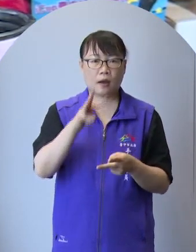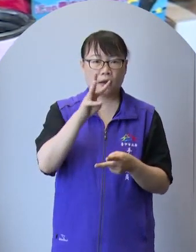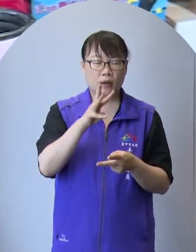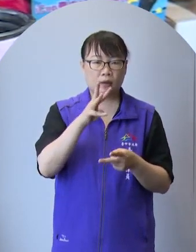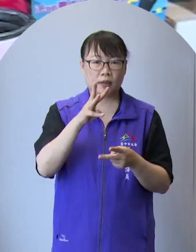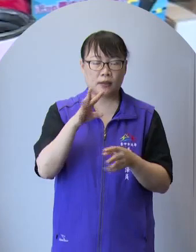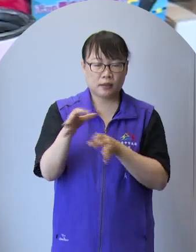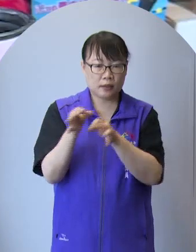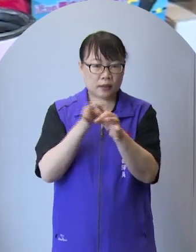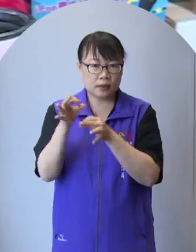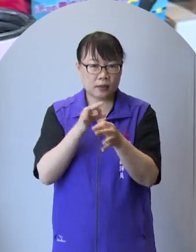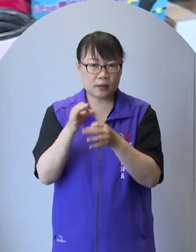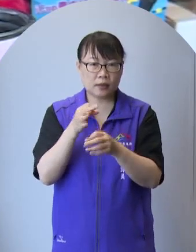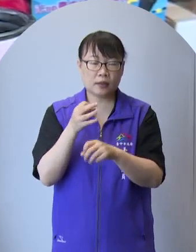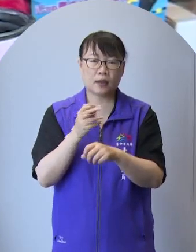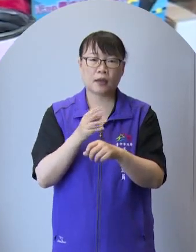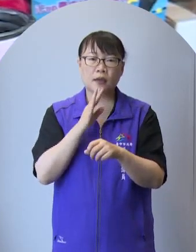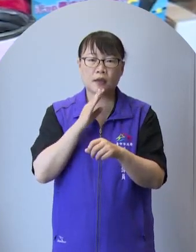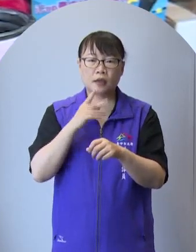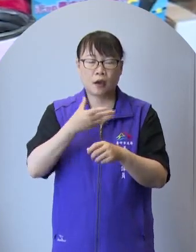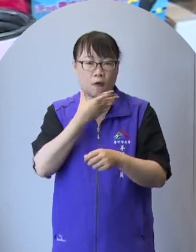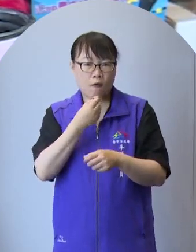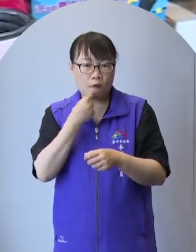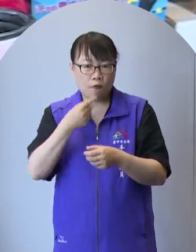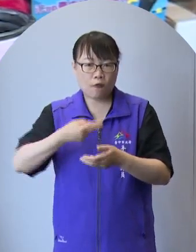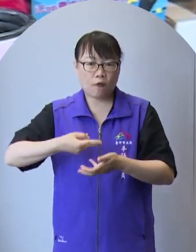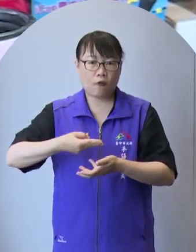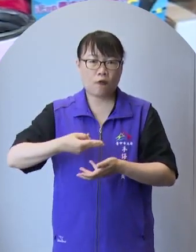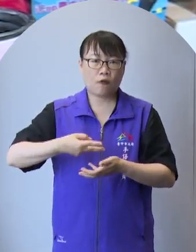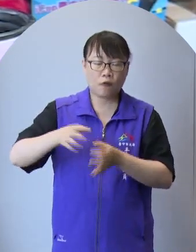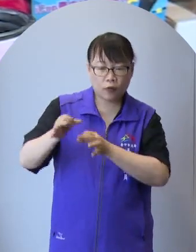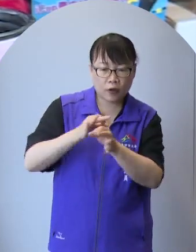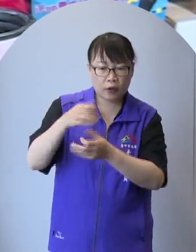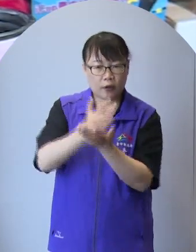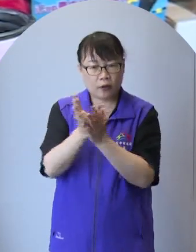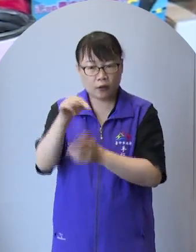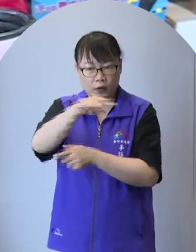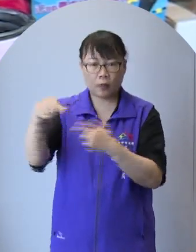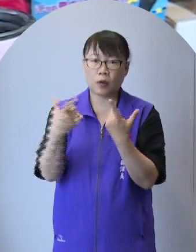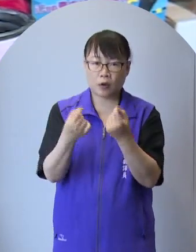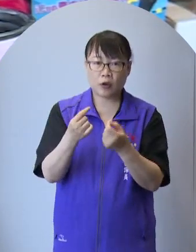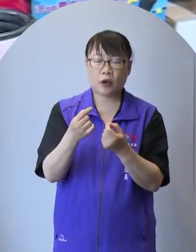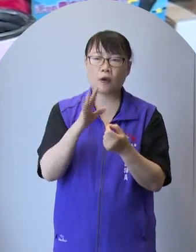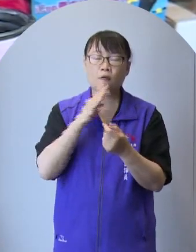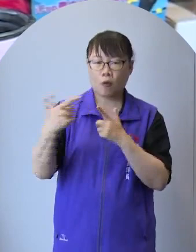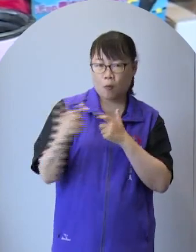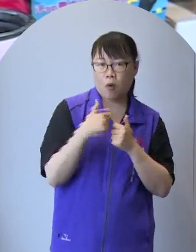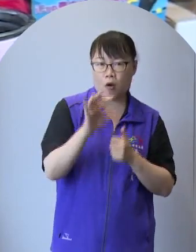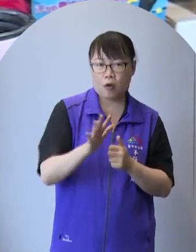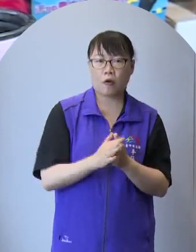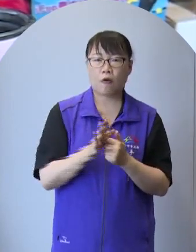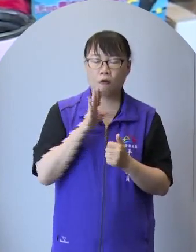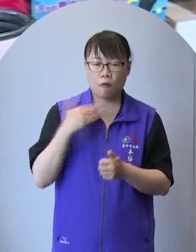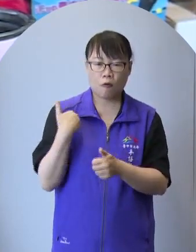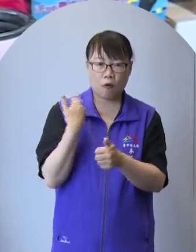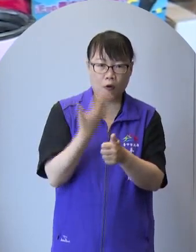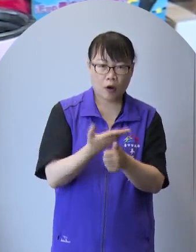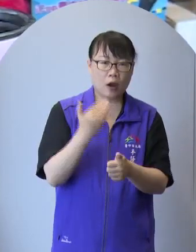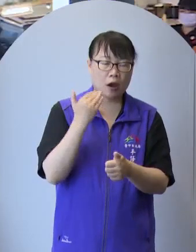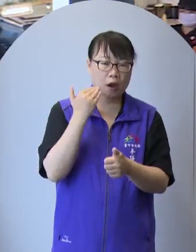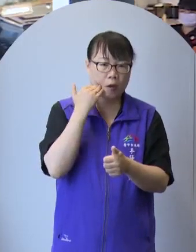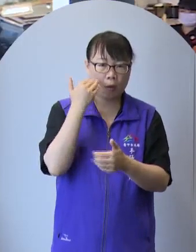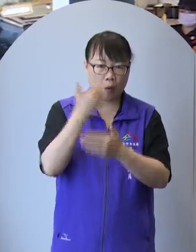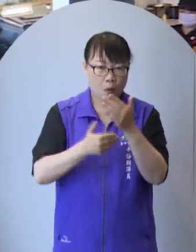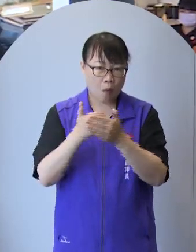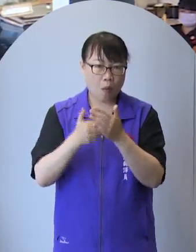是饮料连锁业，可是它也愿意来配合，好、哦，愿意来配合提供这个折价的优惠。好，我们看到